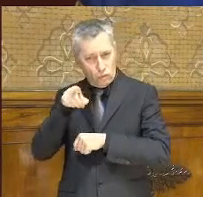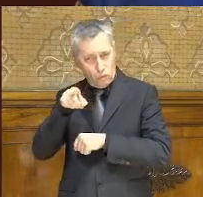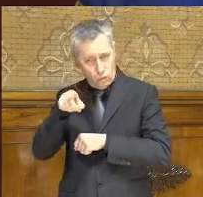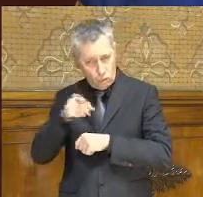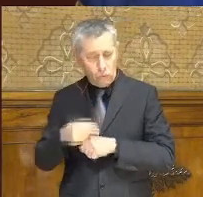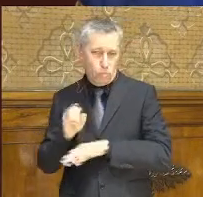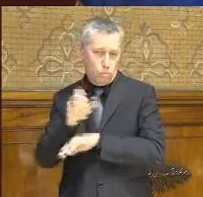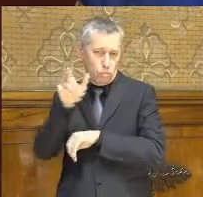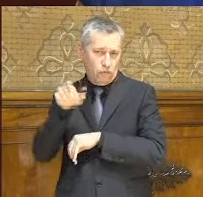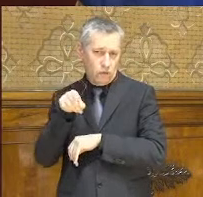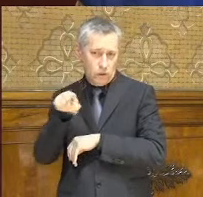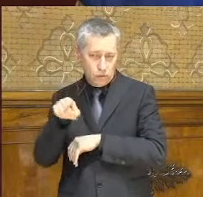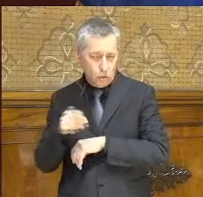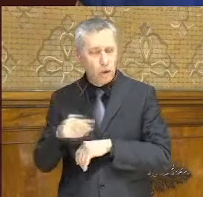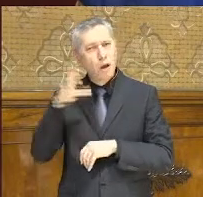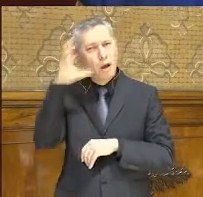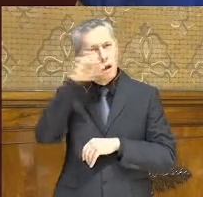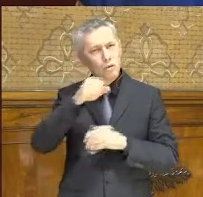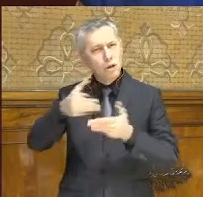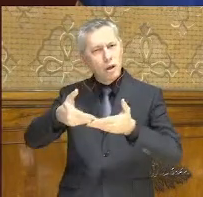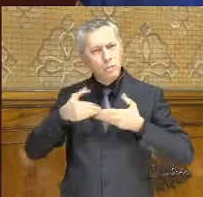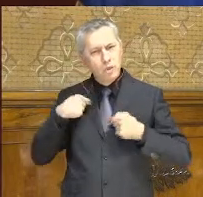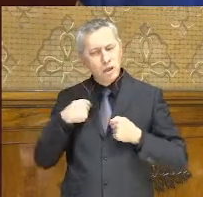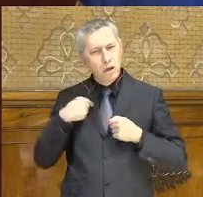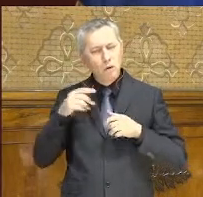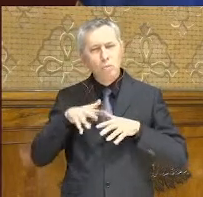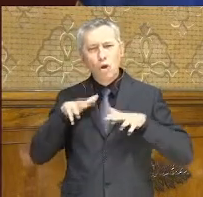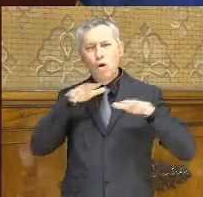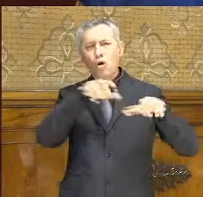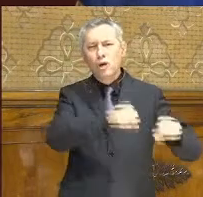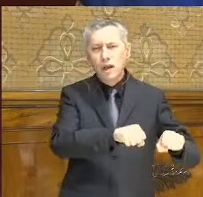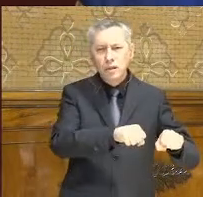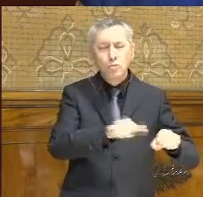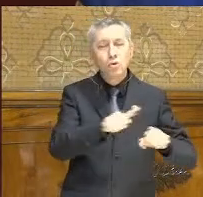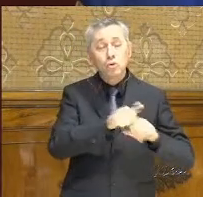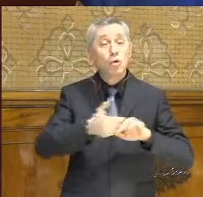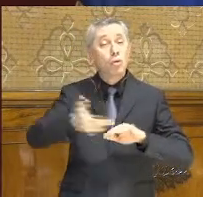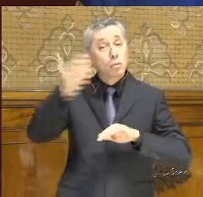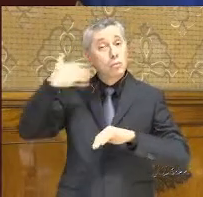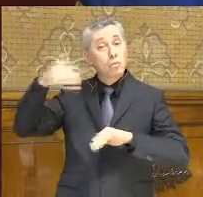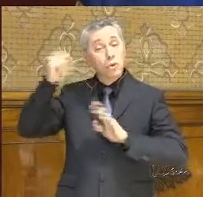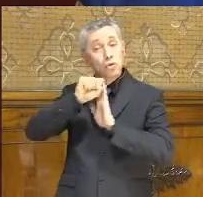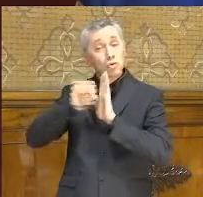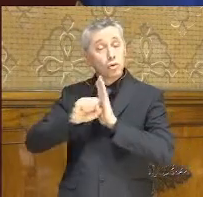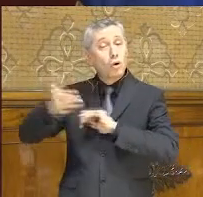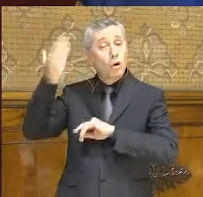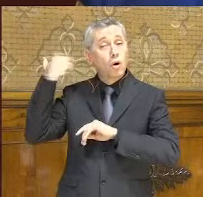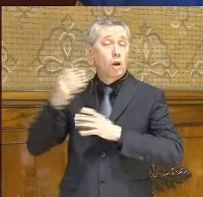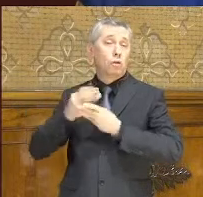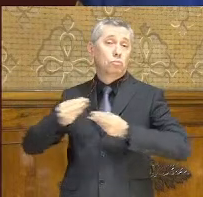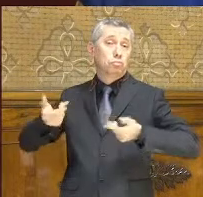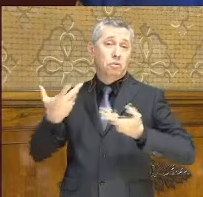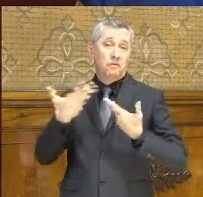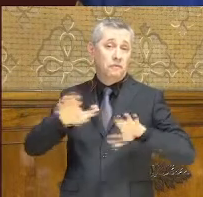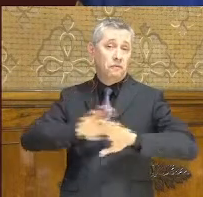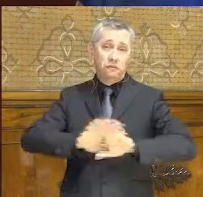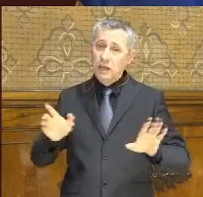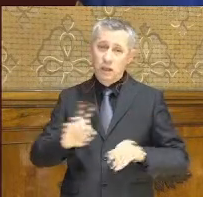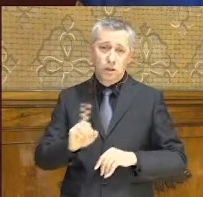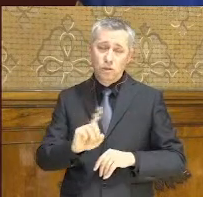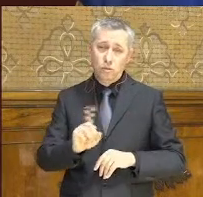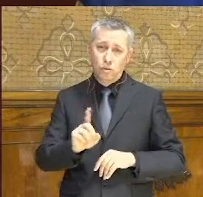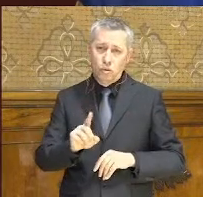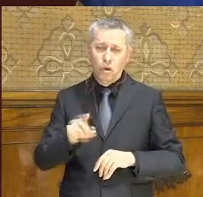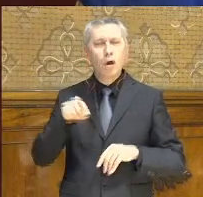i modi in cui il colonialismo non rimane chiuso nel passato, non è finito, nonostante le storie importanti e